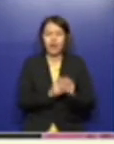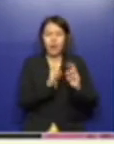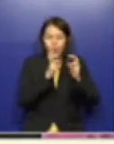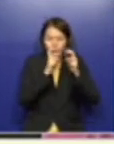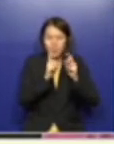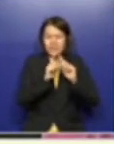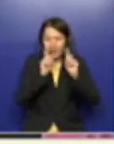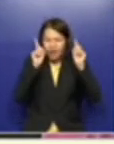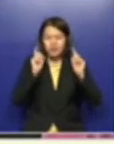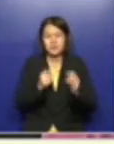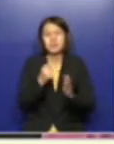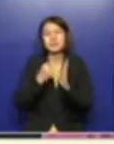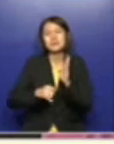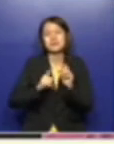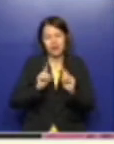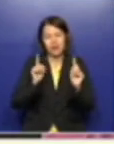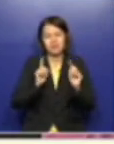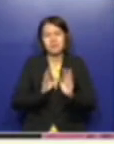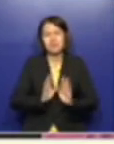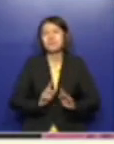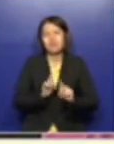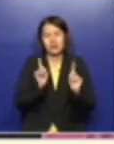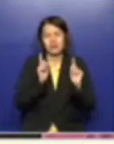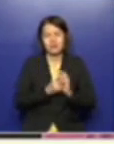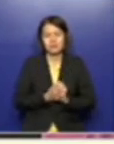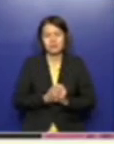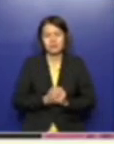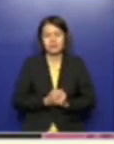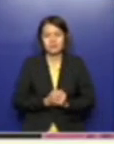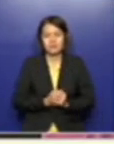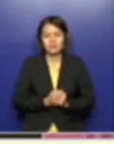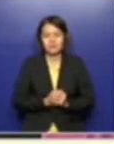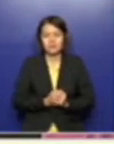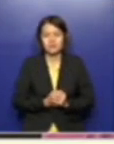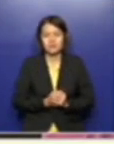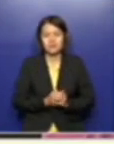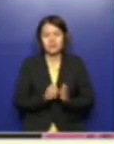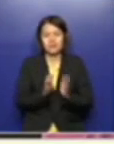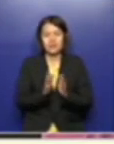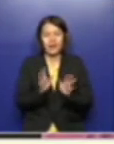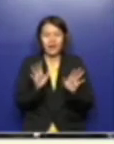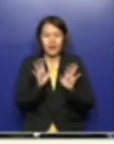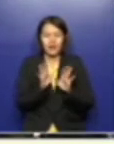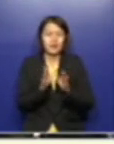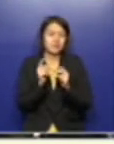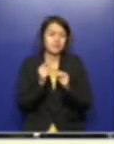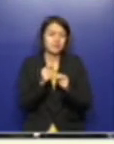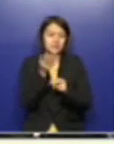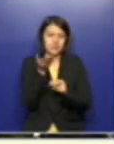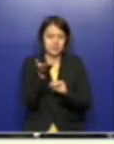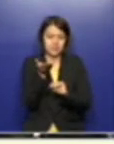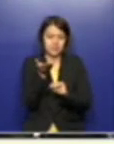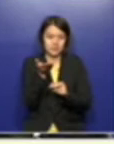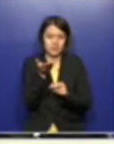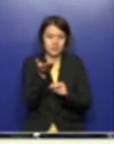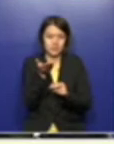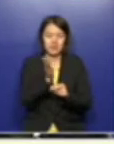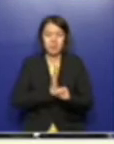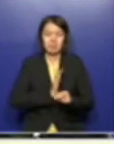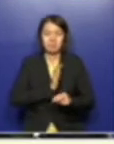องกันผมต้องอ้างถึงนักปราชญ์ราชบัณฑิตของพระพุทธศาสน